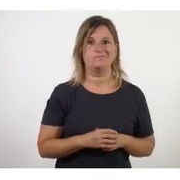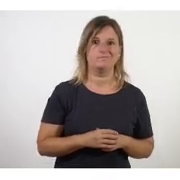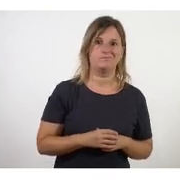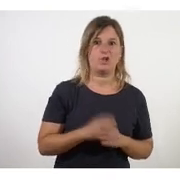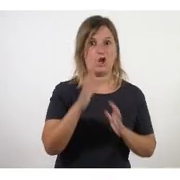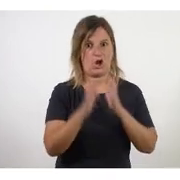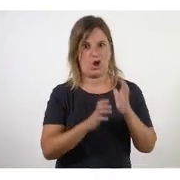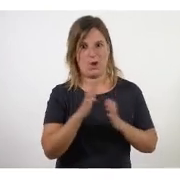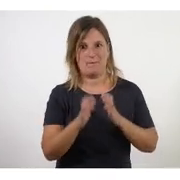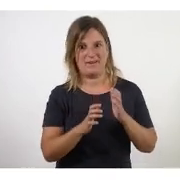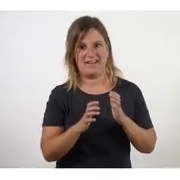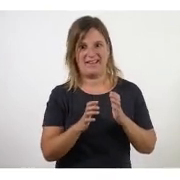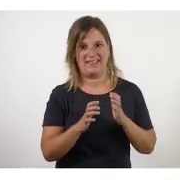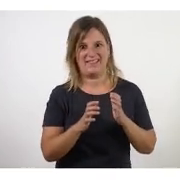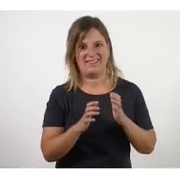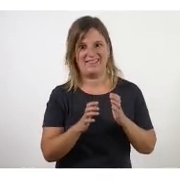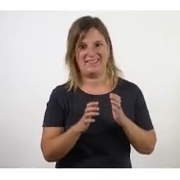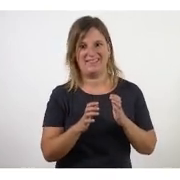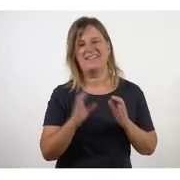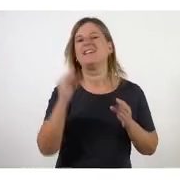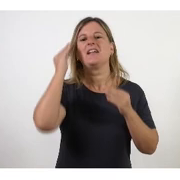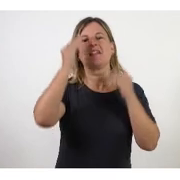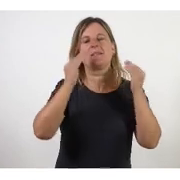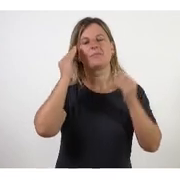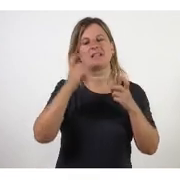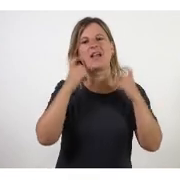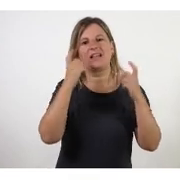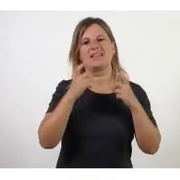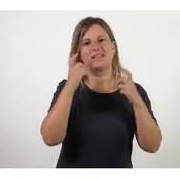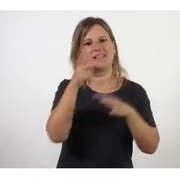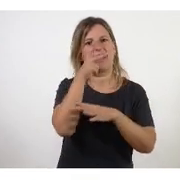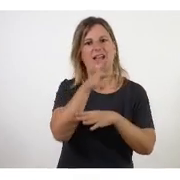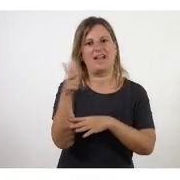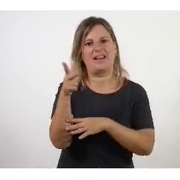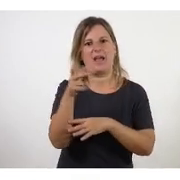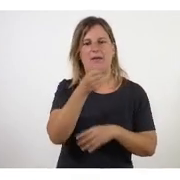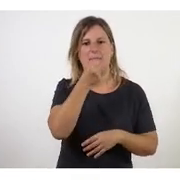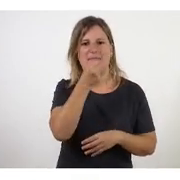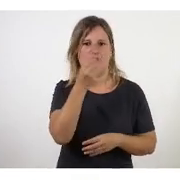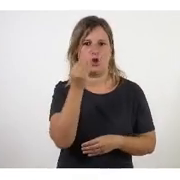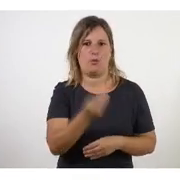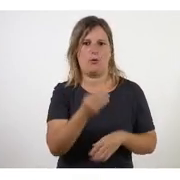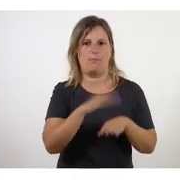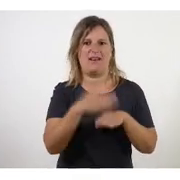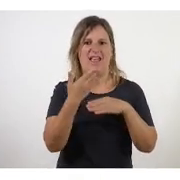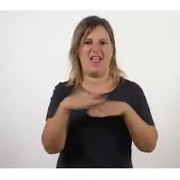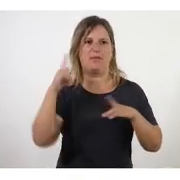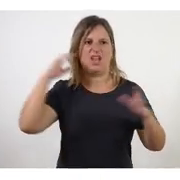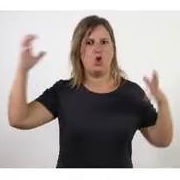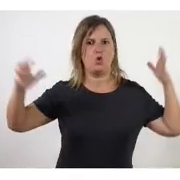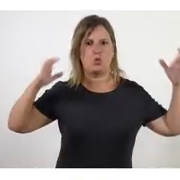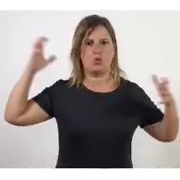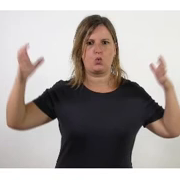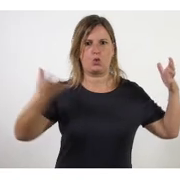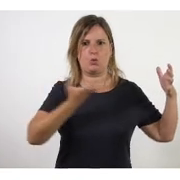eh? Sí. És complicat. Jo crec, Clara, que hauríeu d'intentar, en la mesura sí. que sigui possible, gravar amb un bon micro que no t'agafi els sons ambientals.